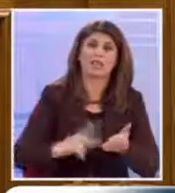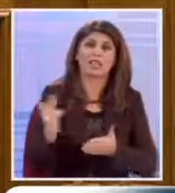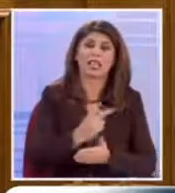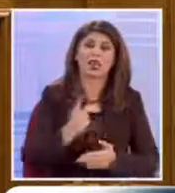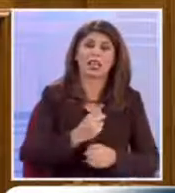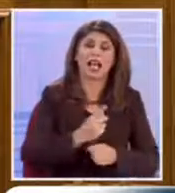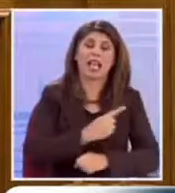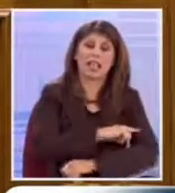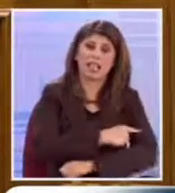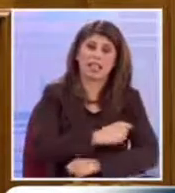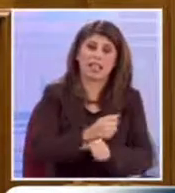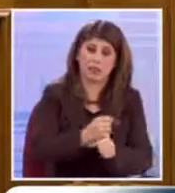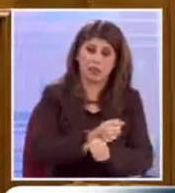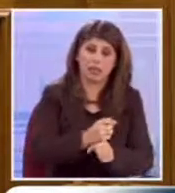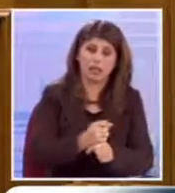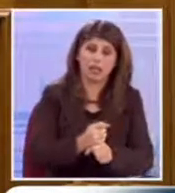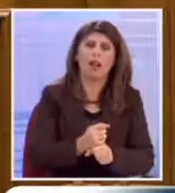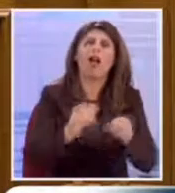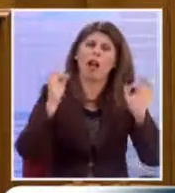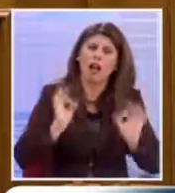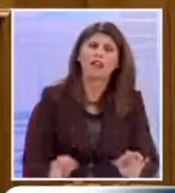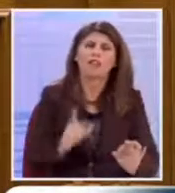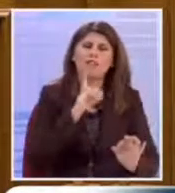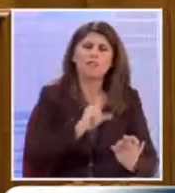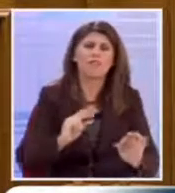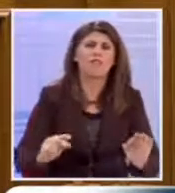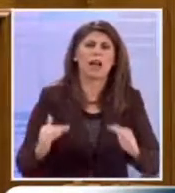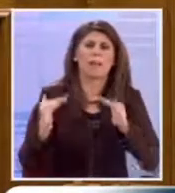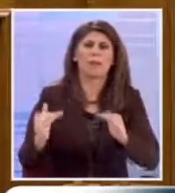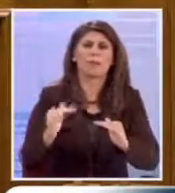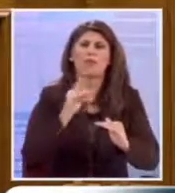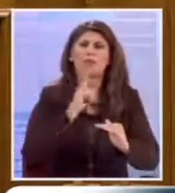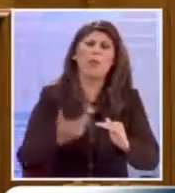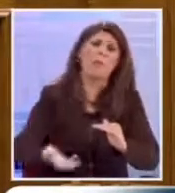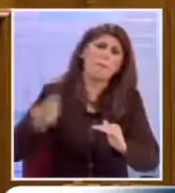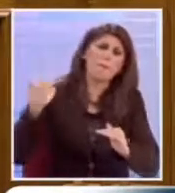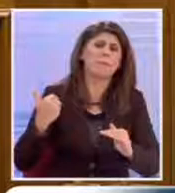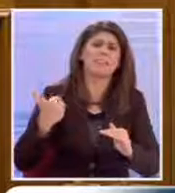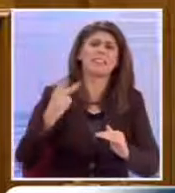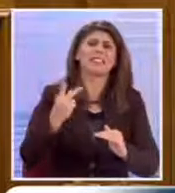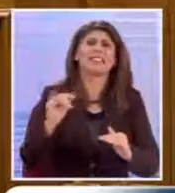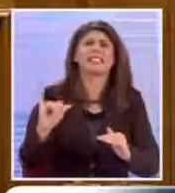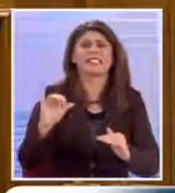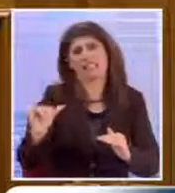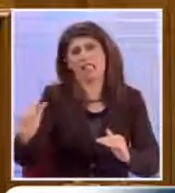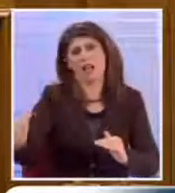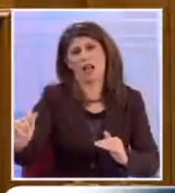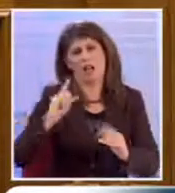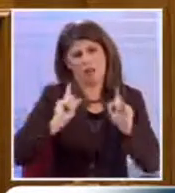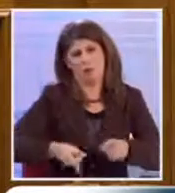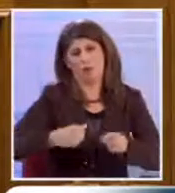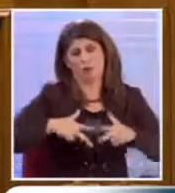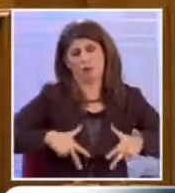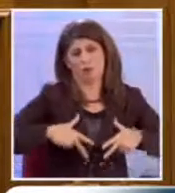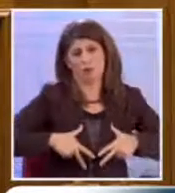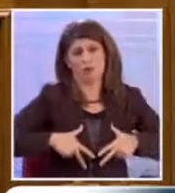ιατρία και φαρμακεία παραμένει ακριβώς στα ίδια επίπεδα όπως ήταν και πριν την έκδοση των ΚΙΑ. Φαντάζομαι επίσης ότι